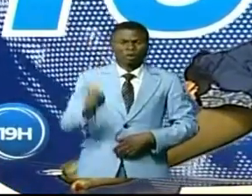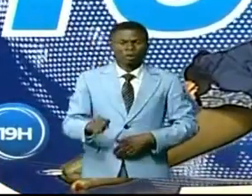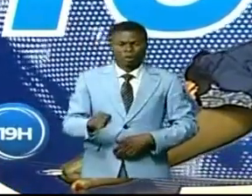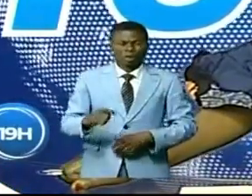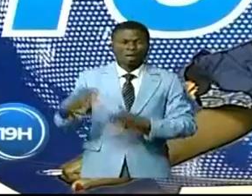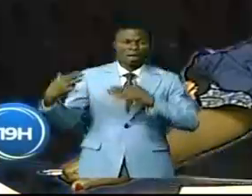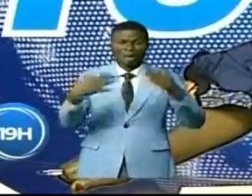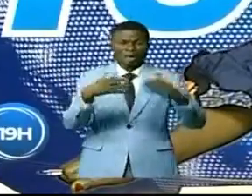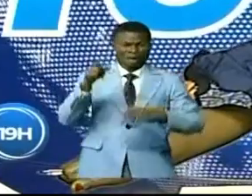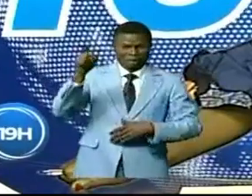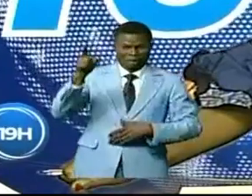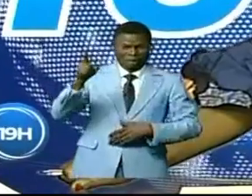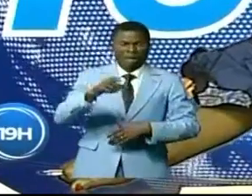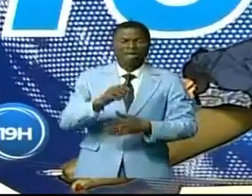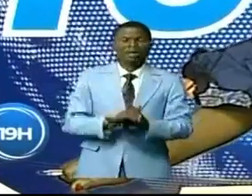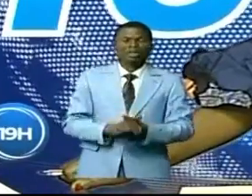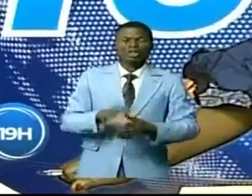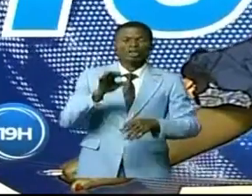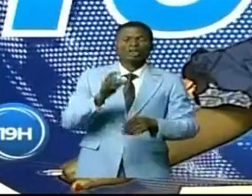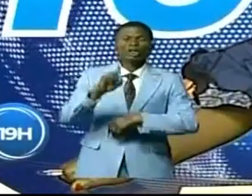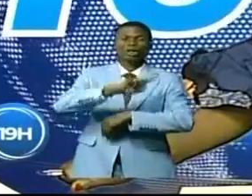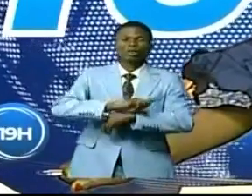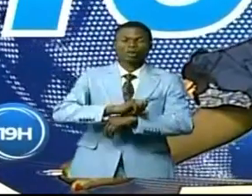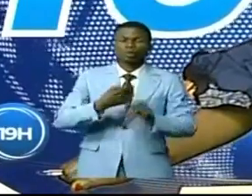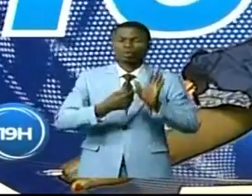front. C'était à l'occasion de la